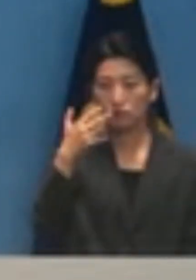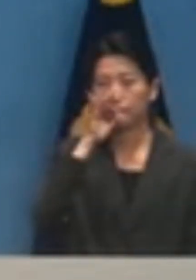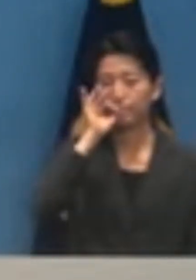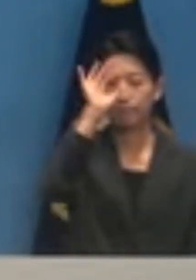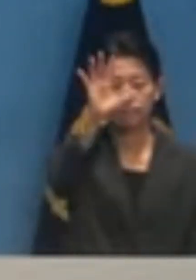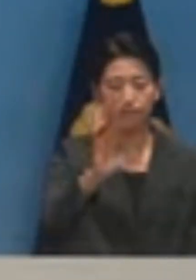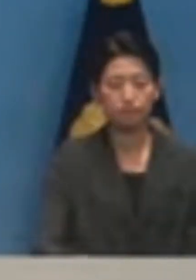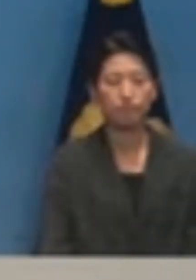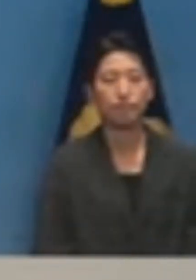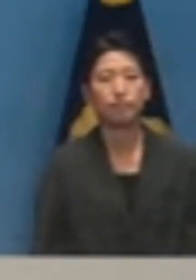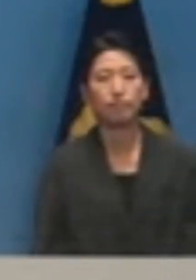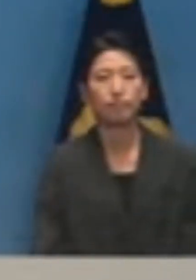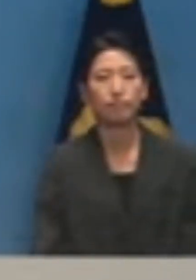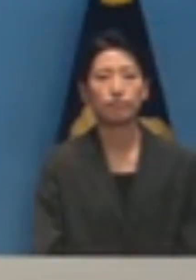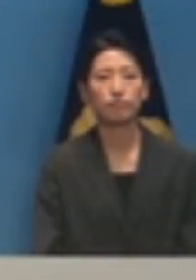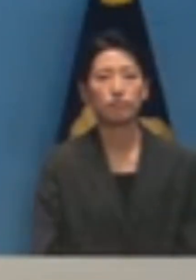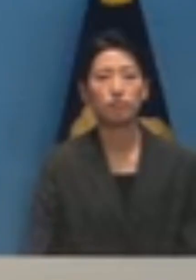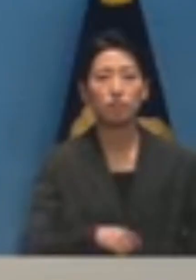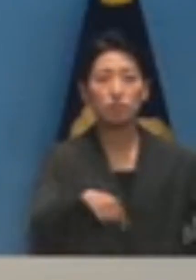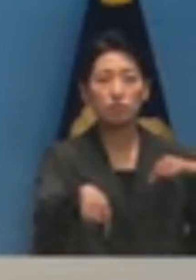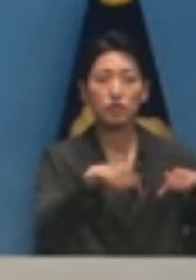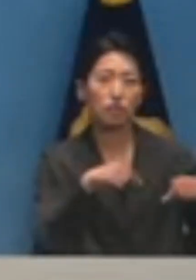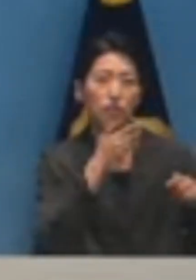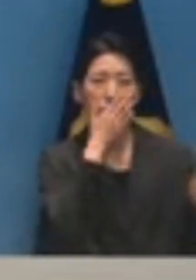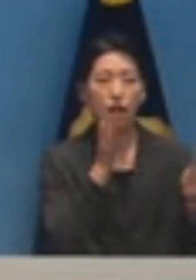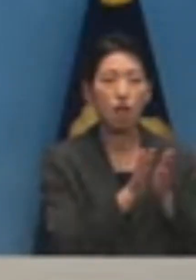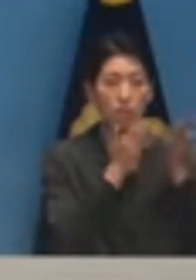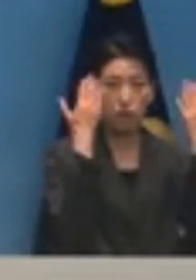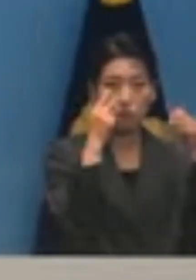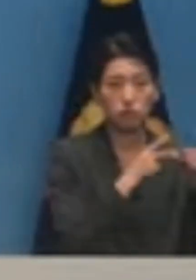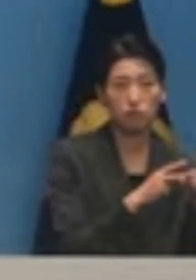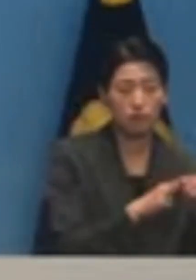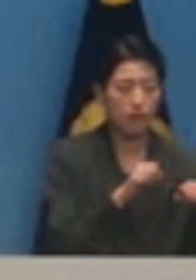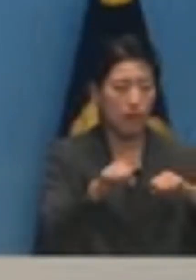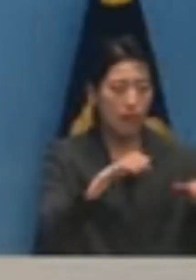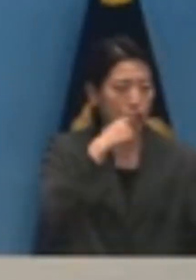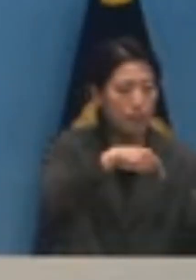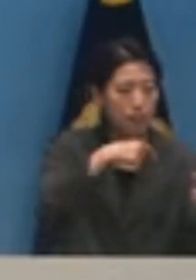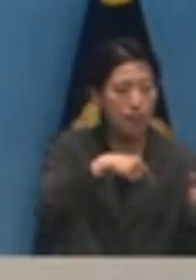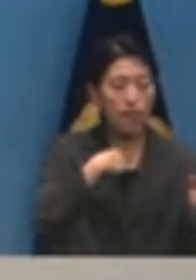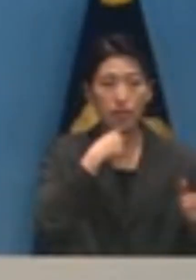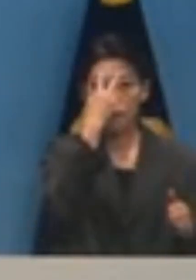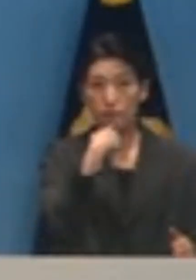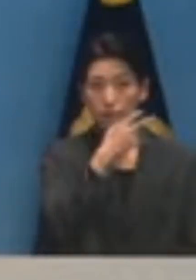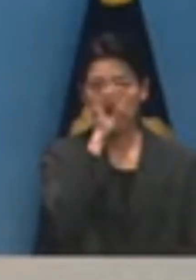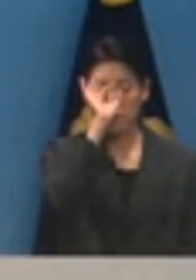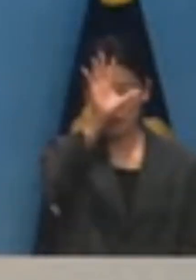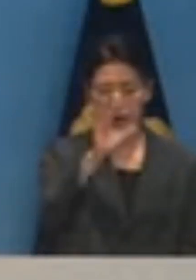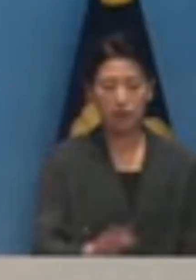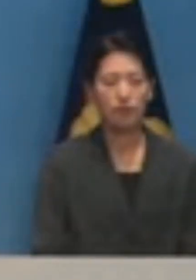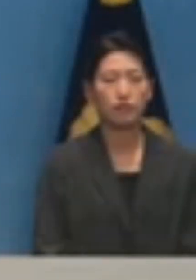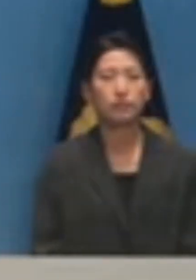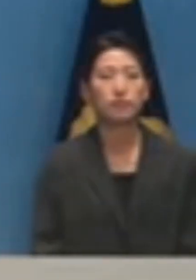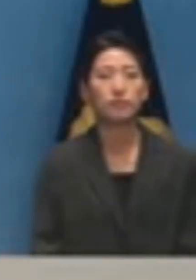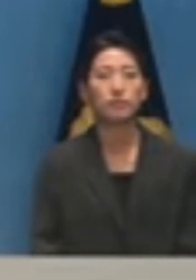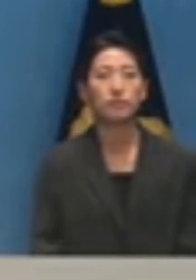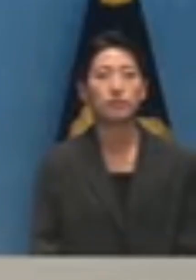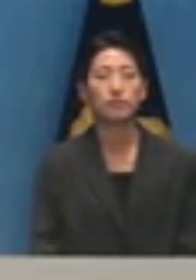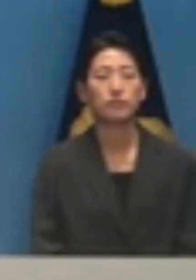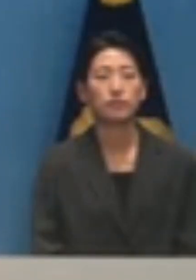않겠습니다. 정치 선동교사가 판치는 교실을 결코 용납하지 않겠습니다.